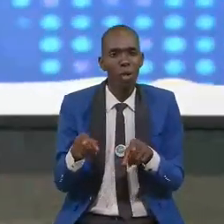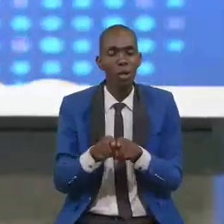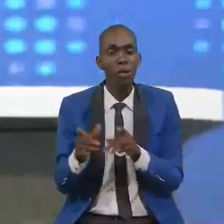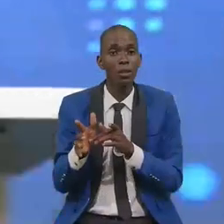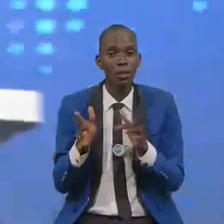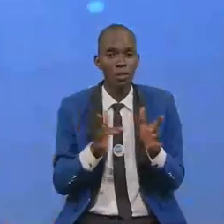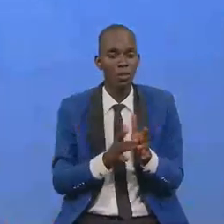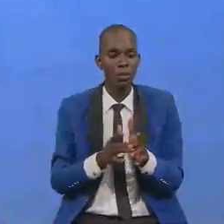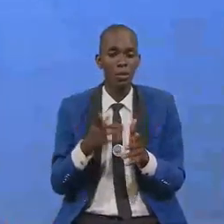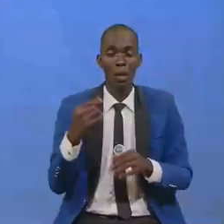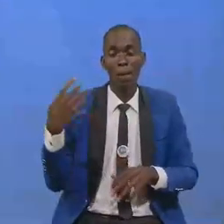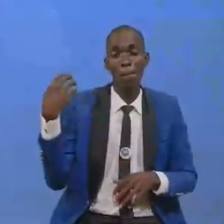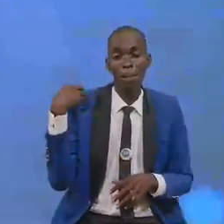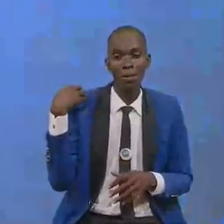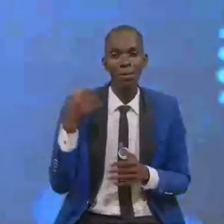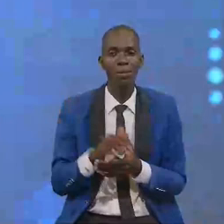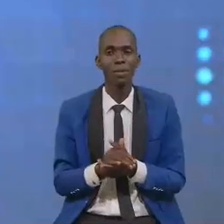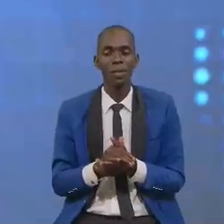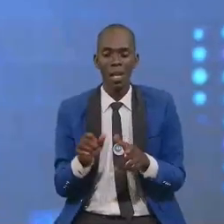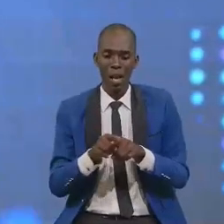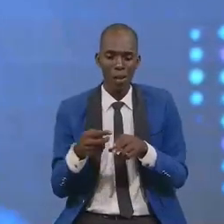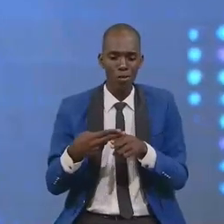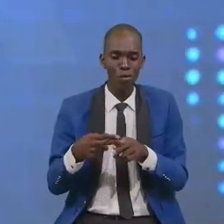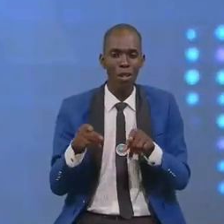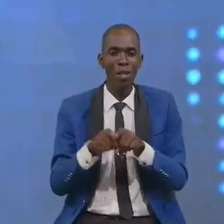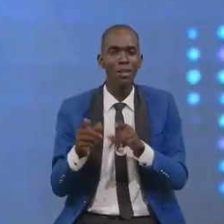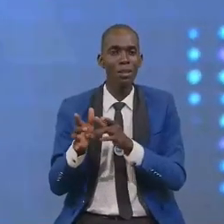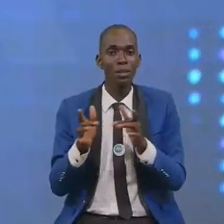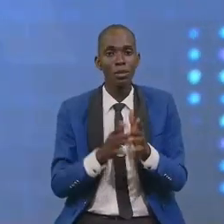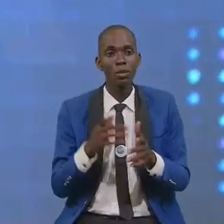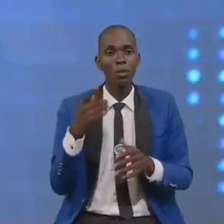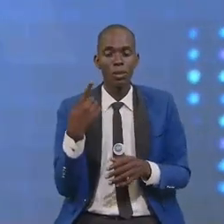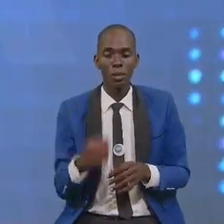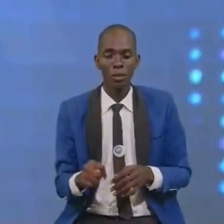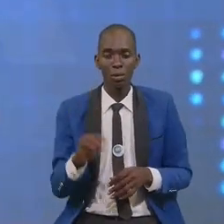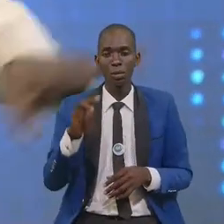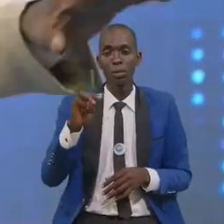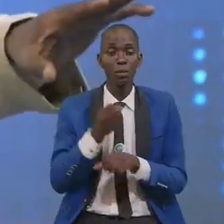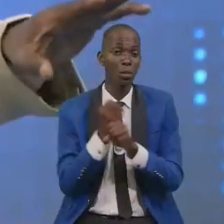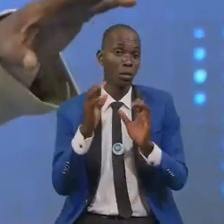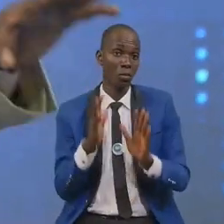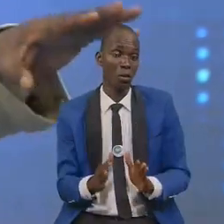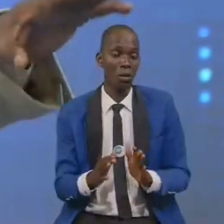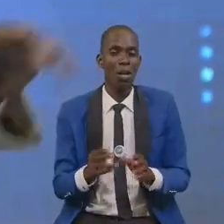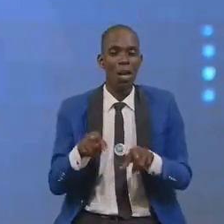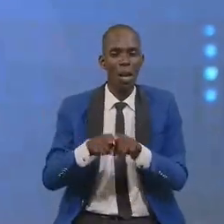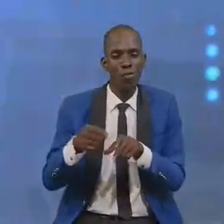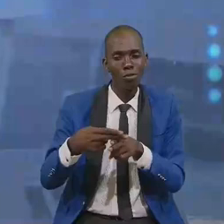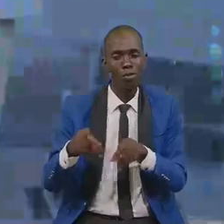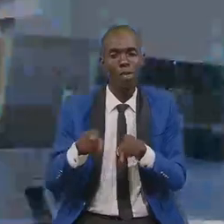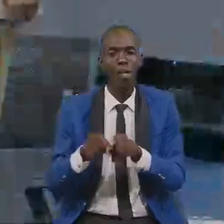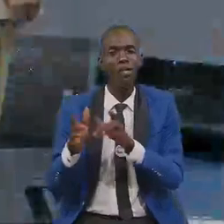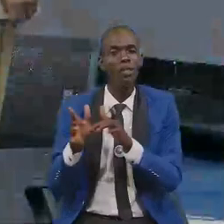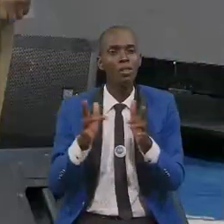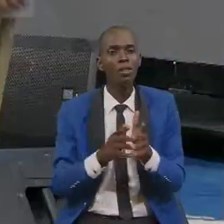maître dès que Jésus le Messie dès que Jésus le